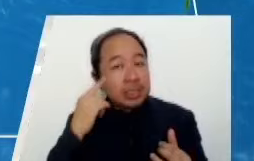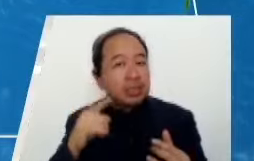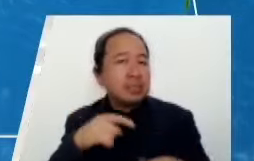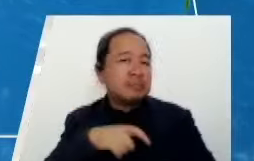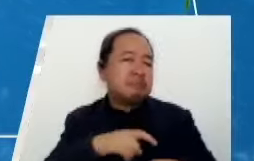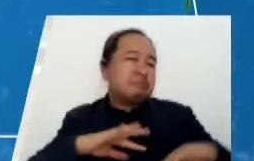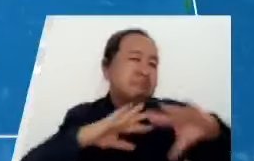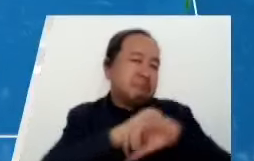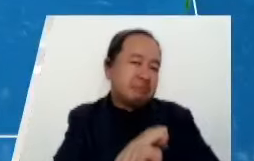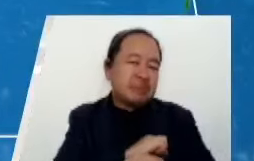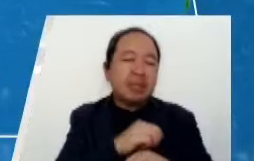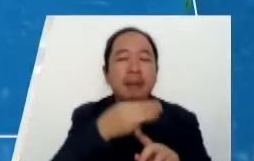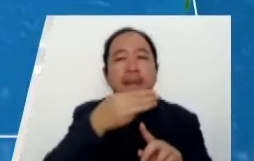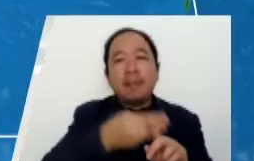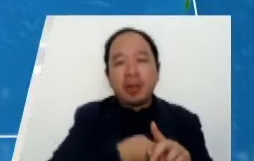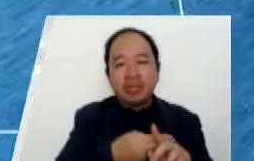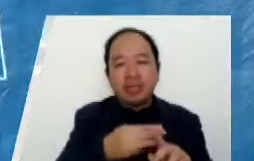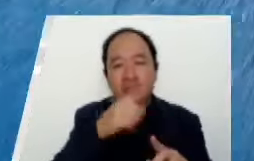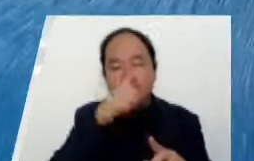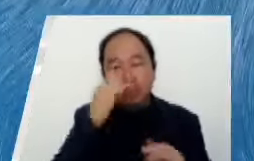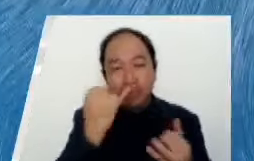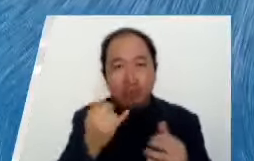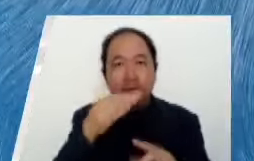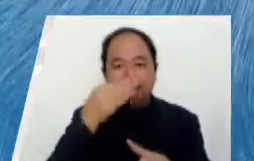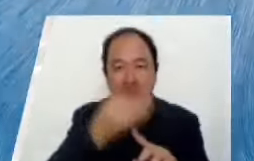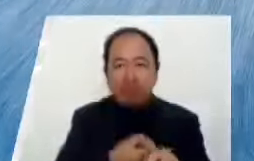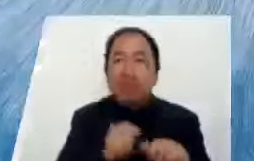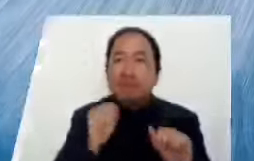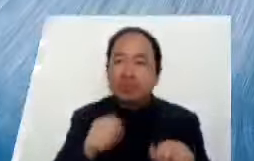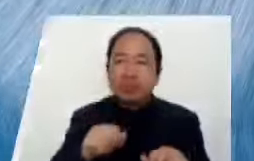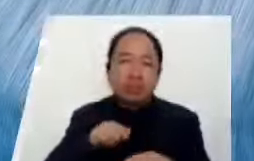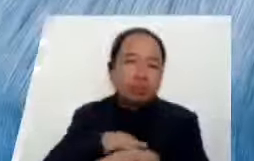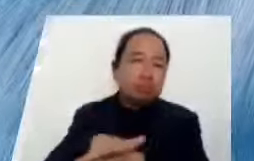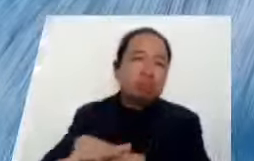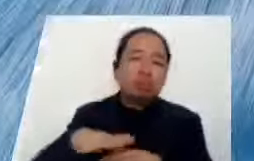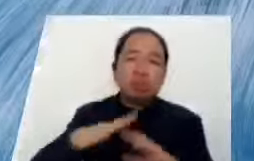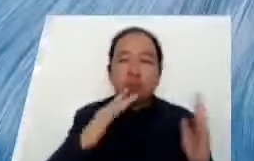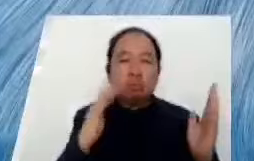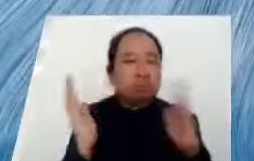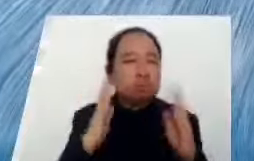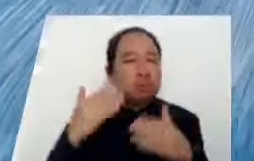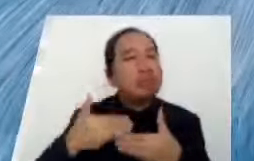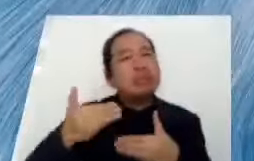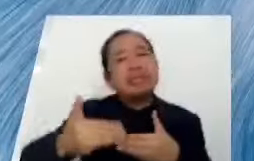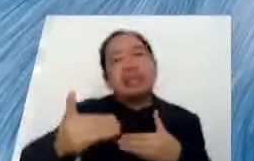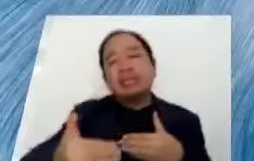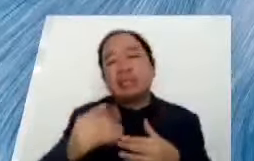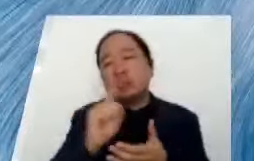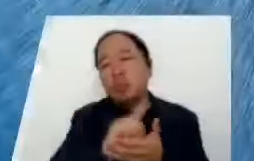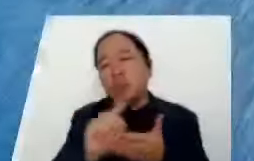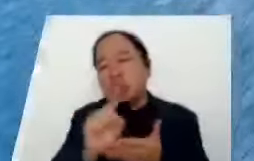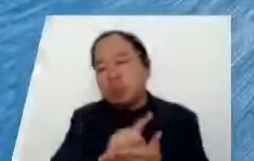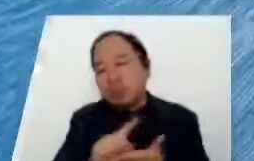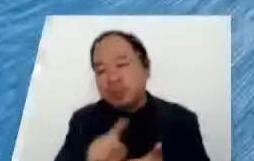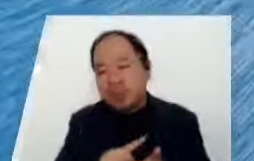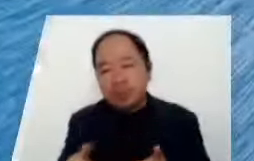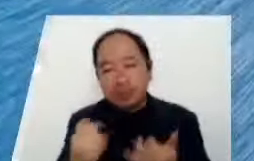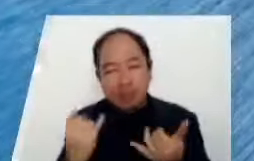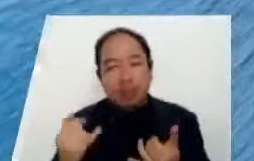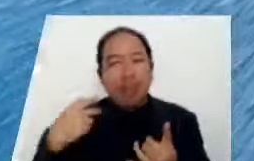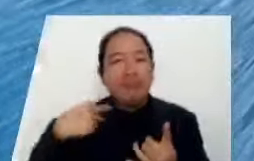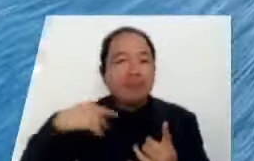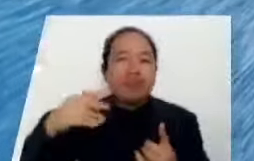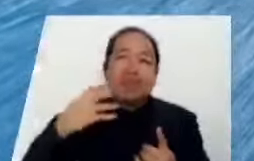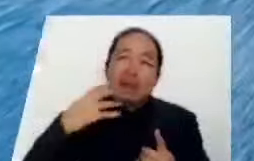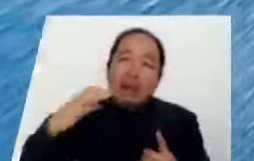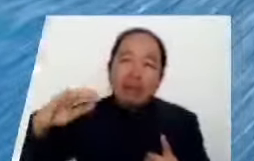Marso. Dahil Pebrero pa lamang, posibleng lumakas at makaapekto ang amihan sa mga susunod na araw o linggo. Sa ngayon, easterlies o yung mainit na hangin